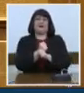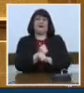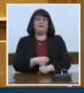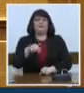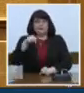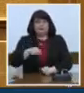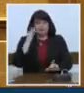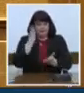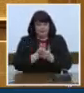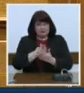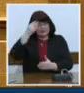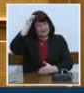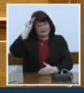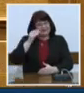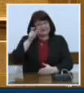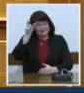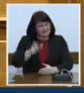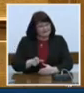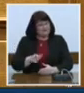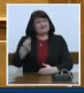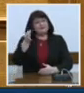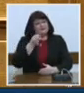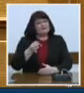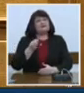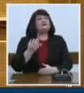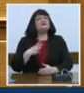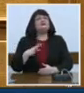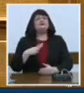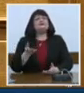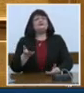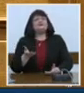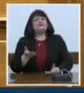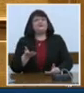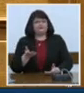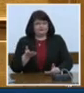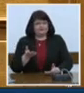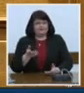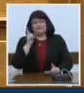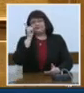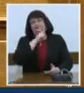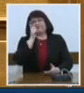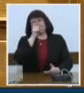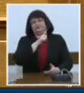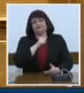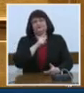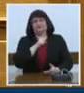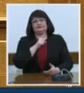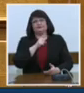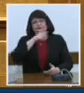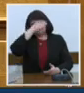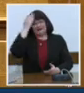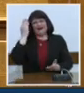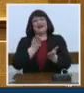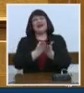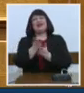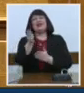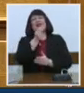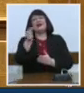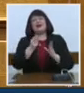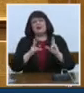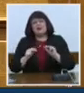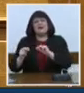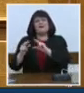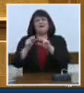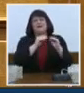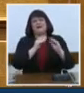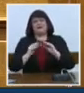αποφασίσατε να επενδύσετε στην επίπλαστη ηθικολογία γύρω από ένα